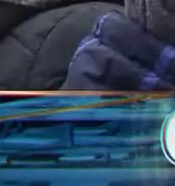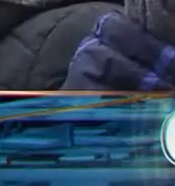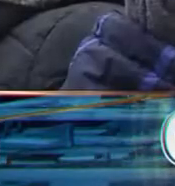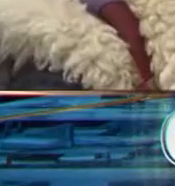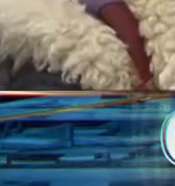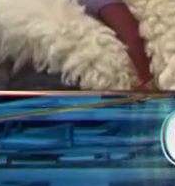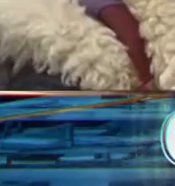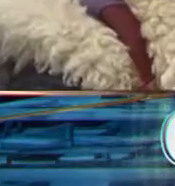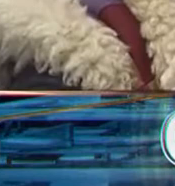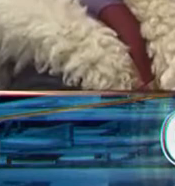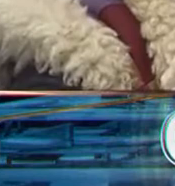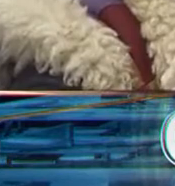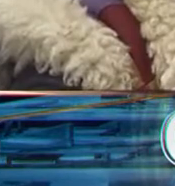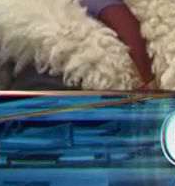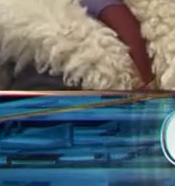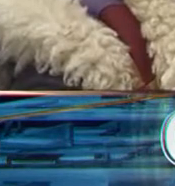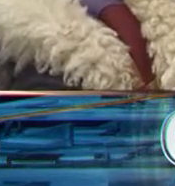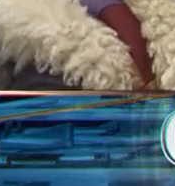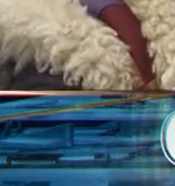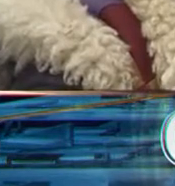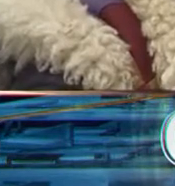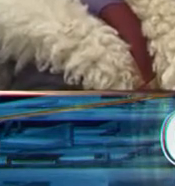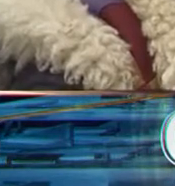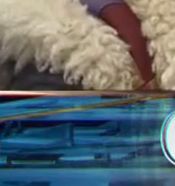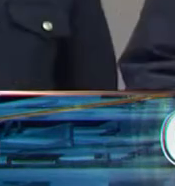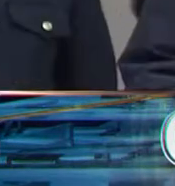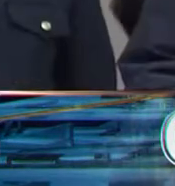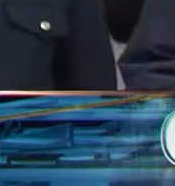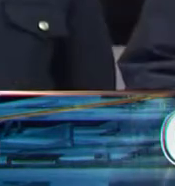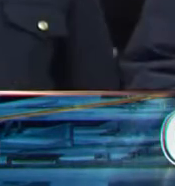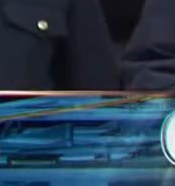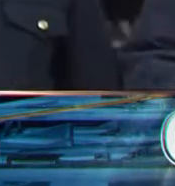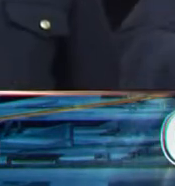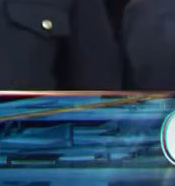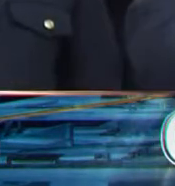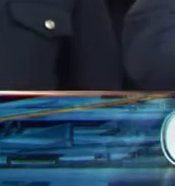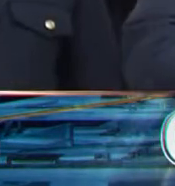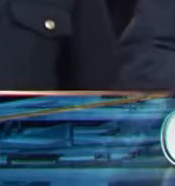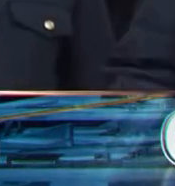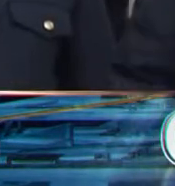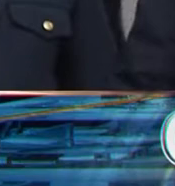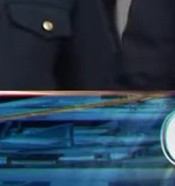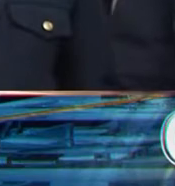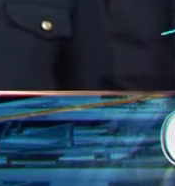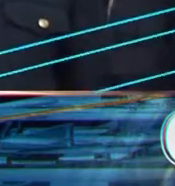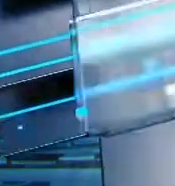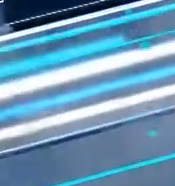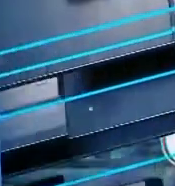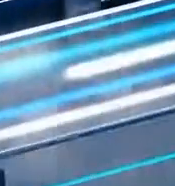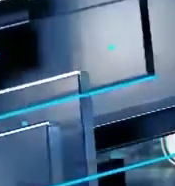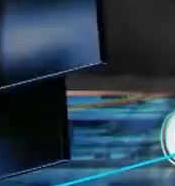Критикуешь — предлагай. Талдыкурганские продавцы и стихийщики просят создать для них условия в областном центре.